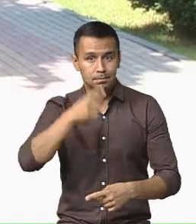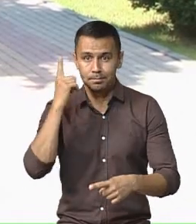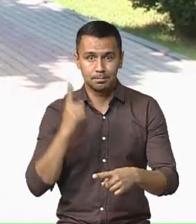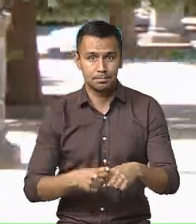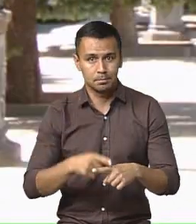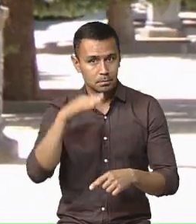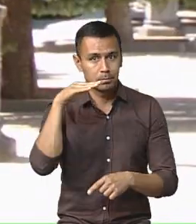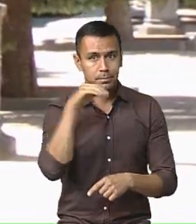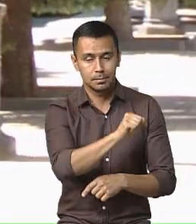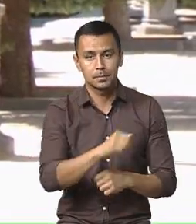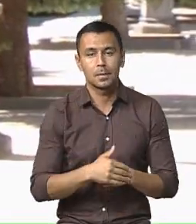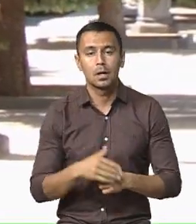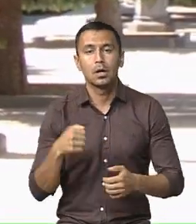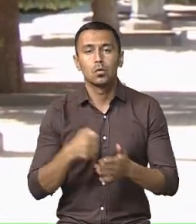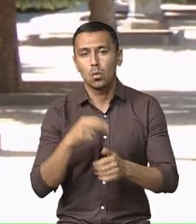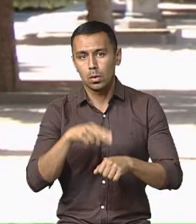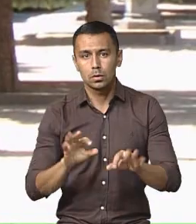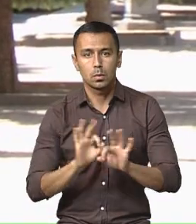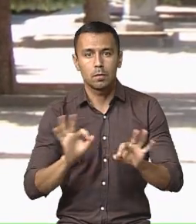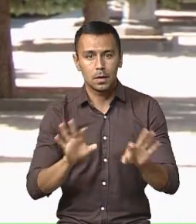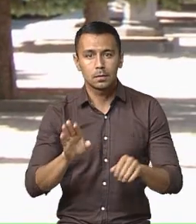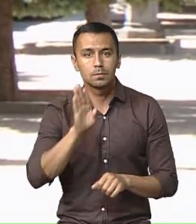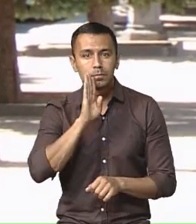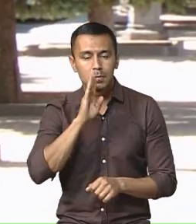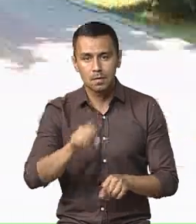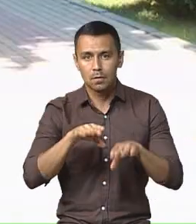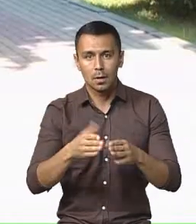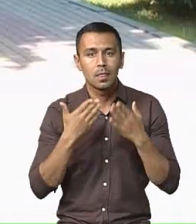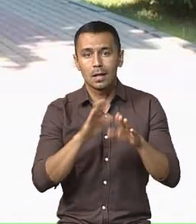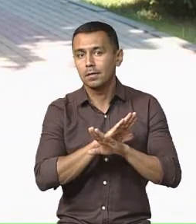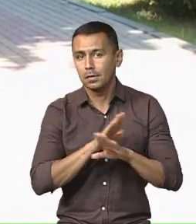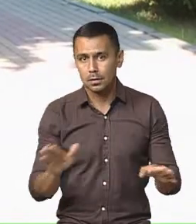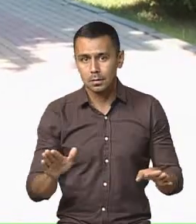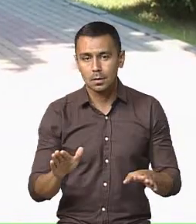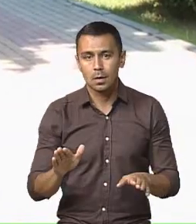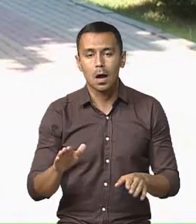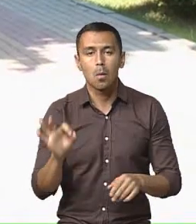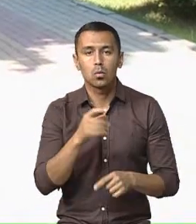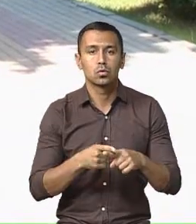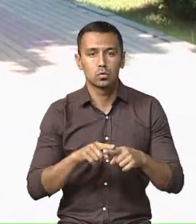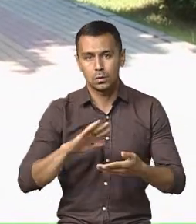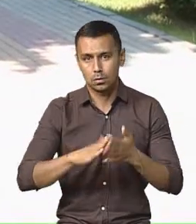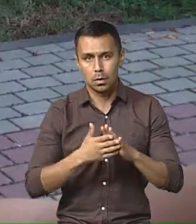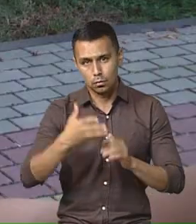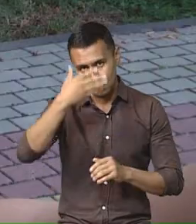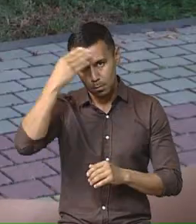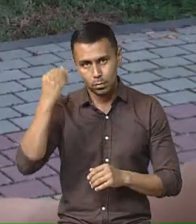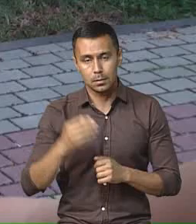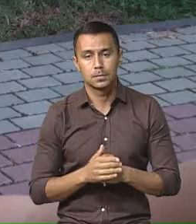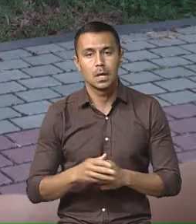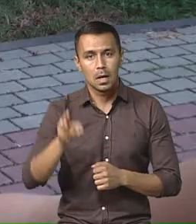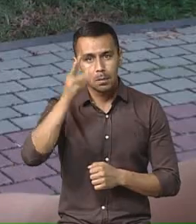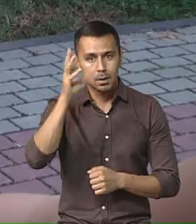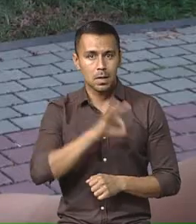просто не брав. До поліції, розповіла Олена Коновалова, вирішила не звертатися, а про цю ситуацію забути. Хмельницька